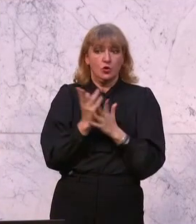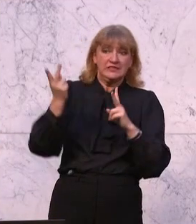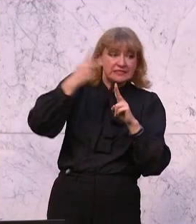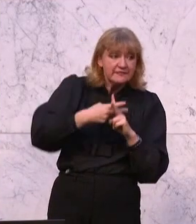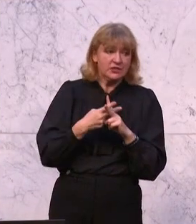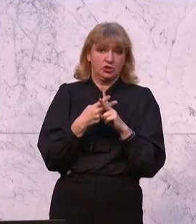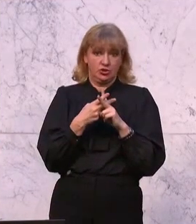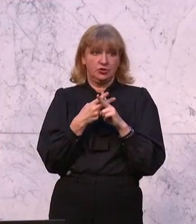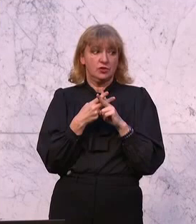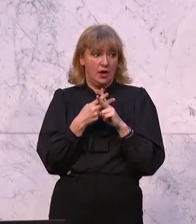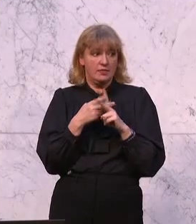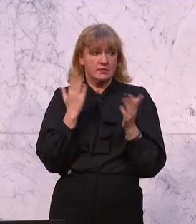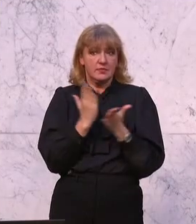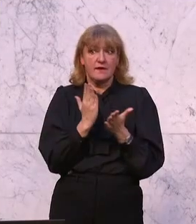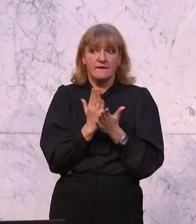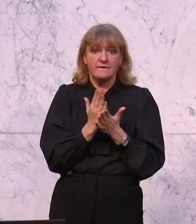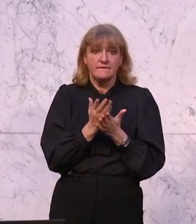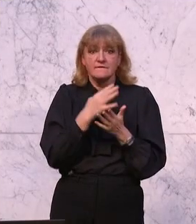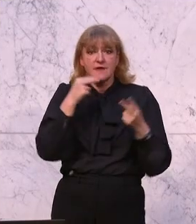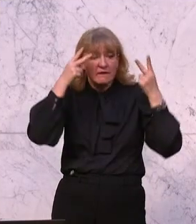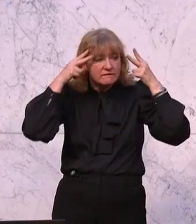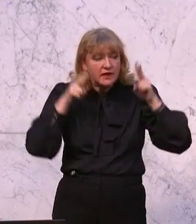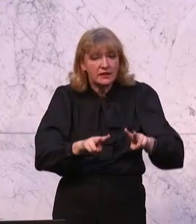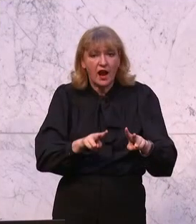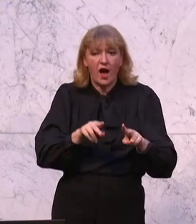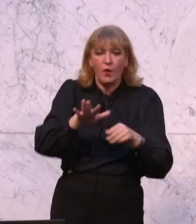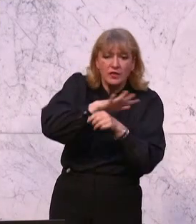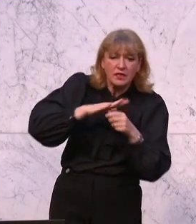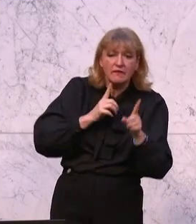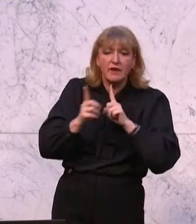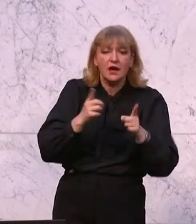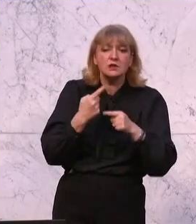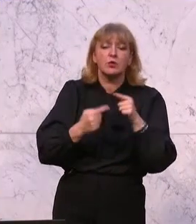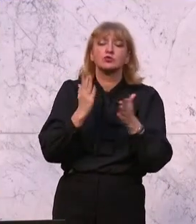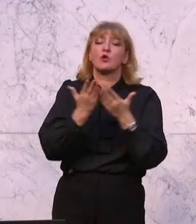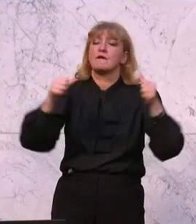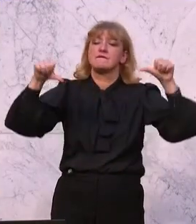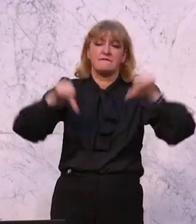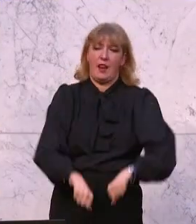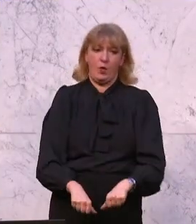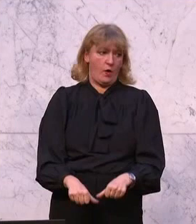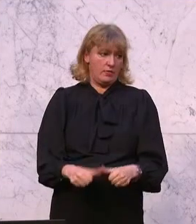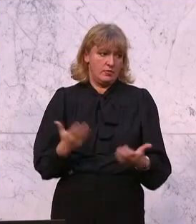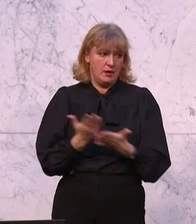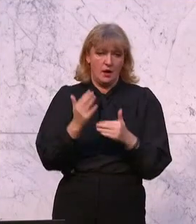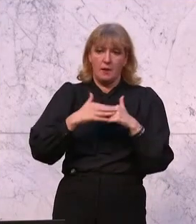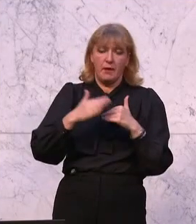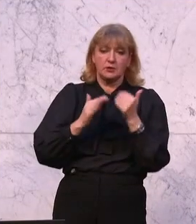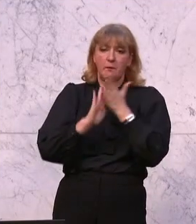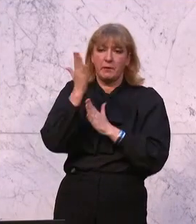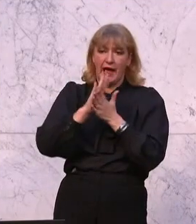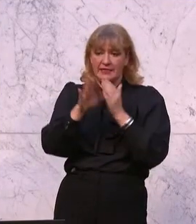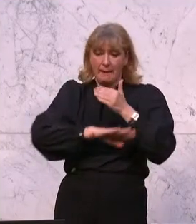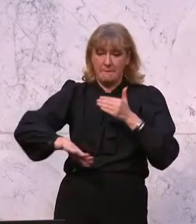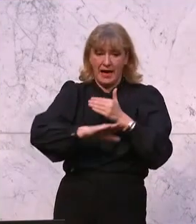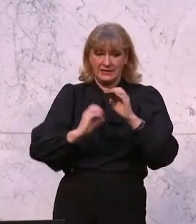zwischenzeitlich das Vertrauen vielfach in die Verkehrspolitik verloren. Nehmen wir mal das Stichwort Brenner Basistunnel her. Ich